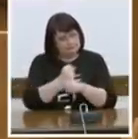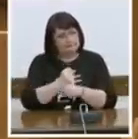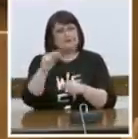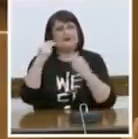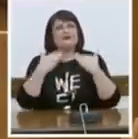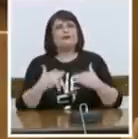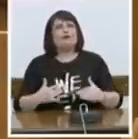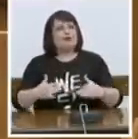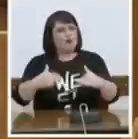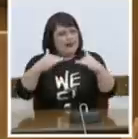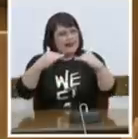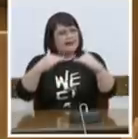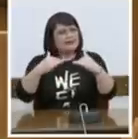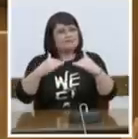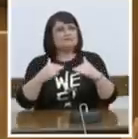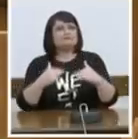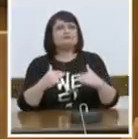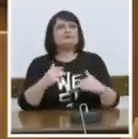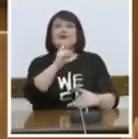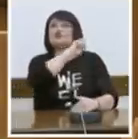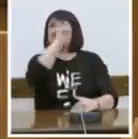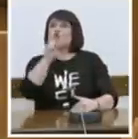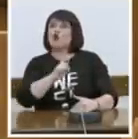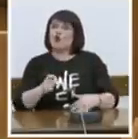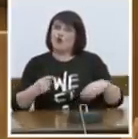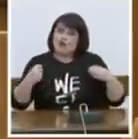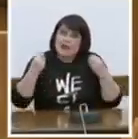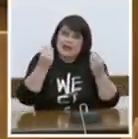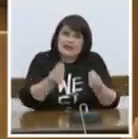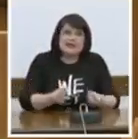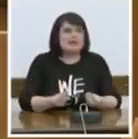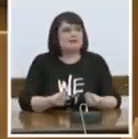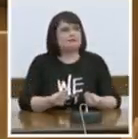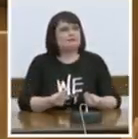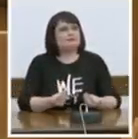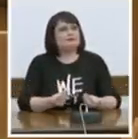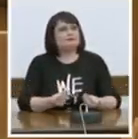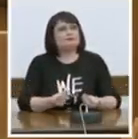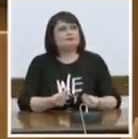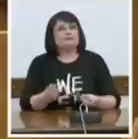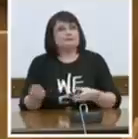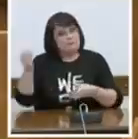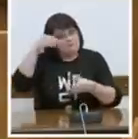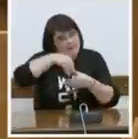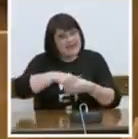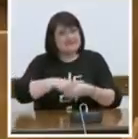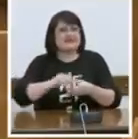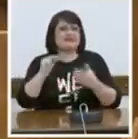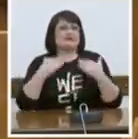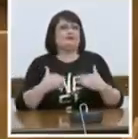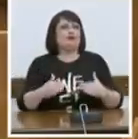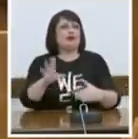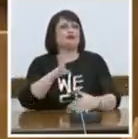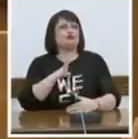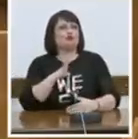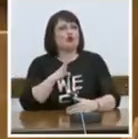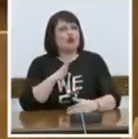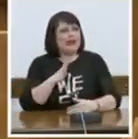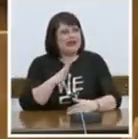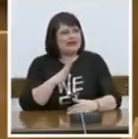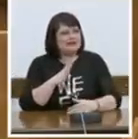να δώσει ζωή στη Βουλή, για να φέρει τους πολίτες μέσα στη Βουλή, για